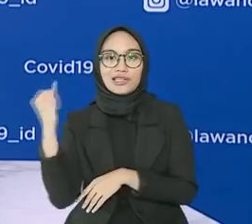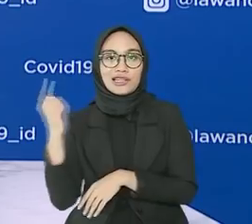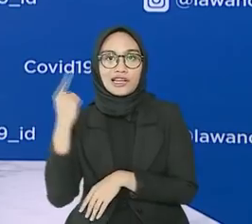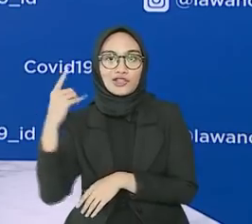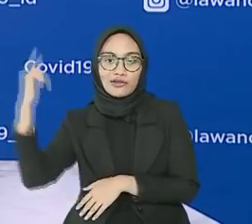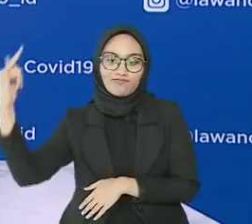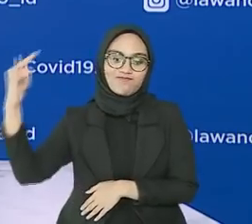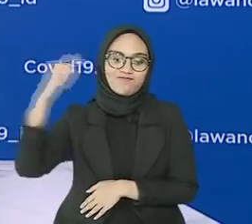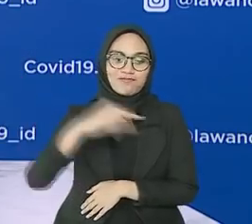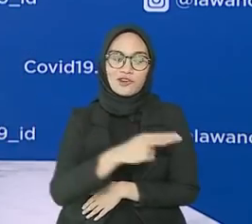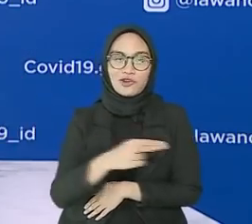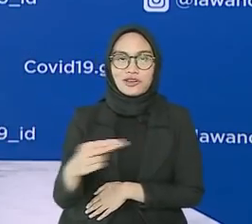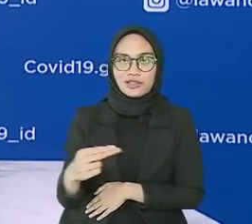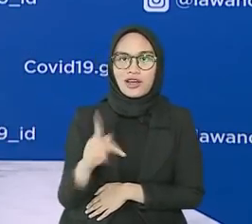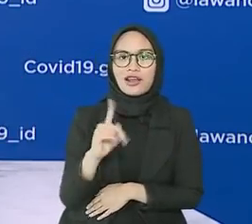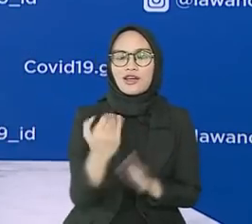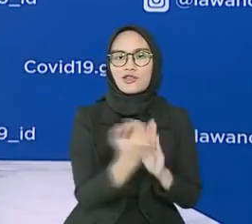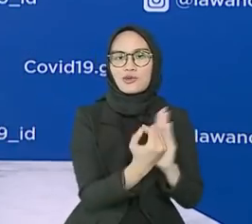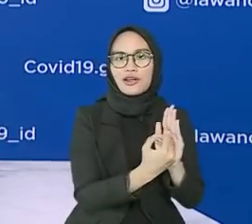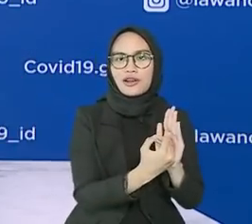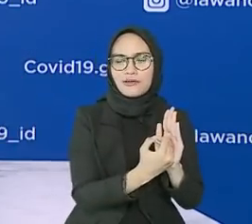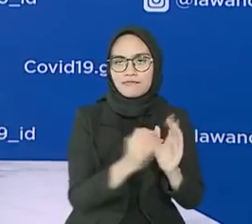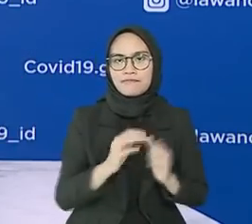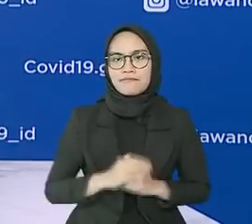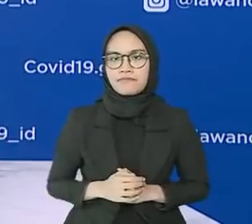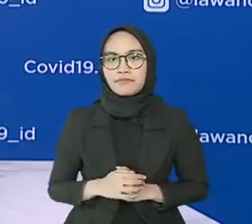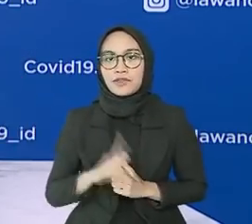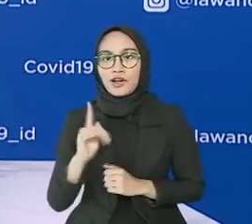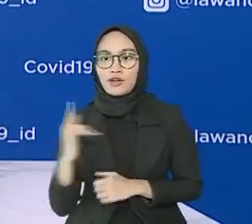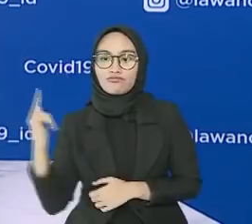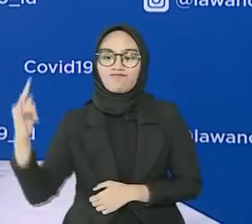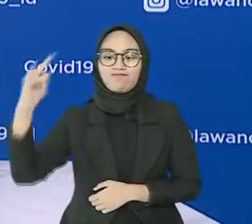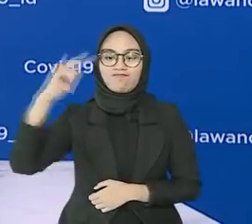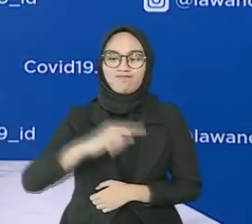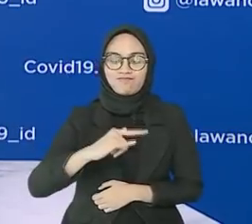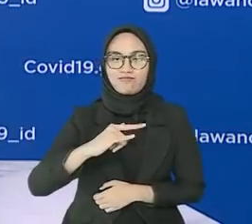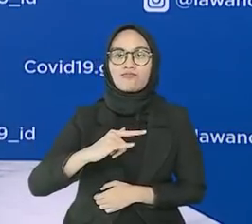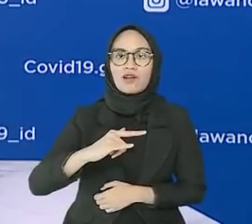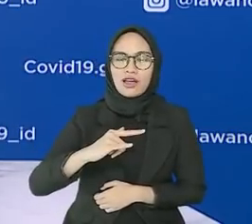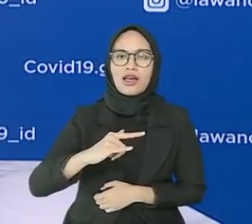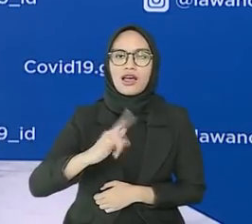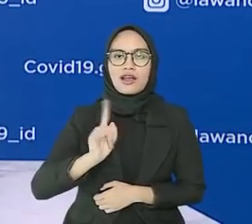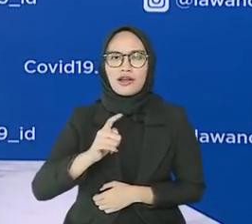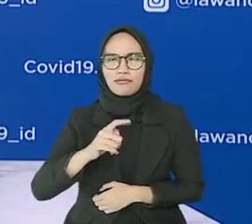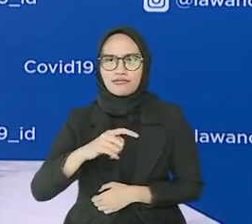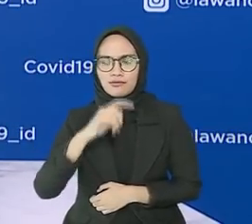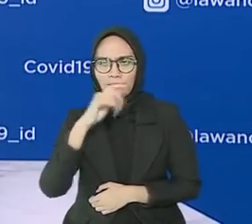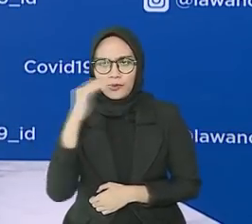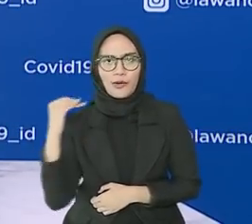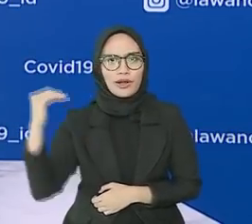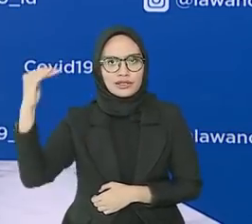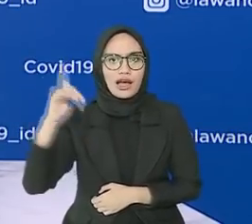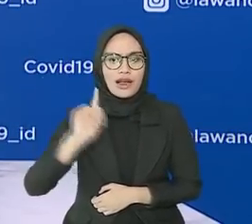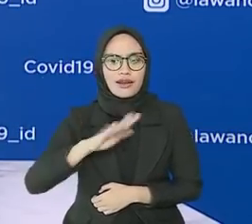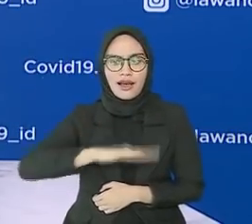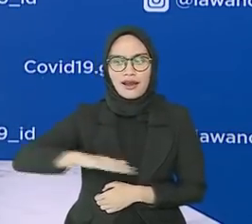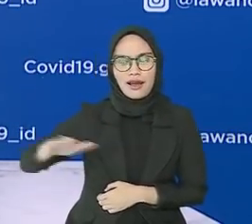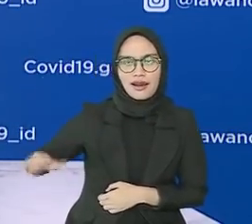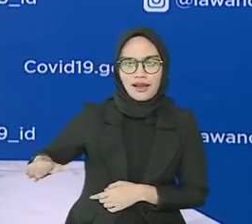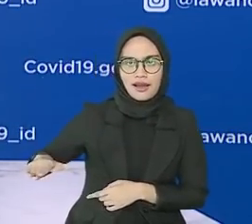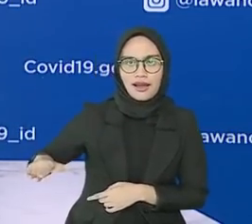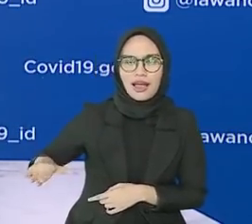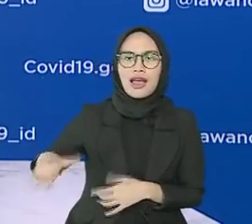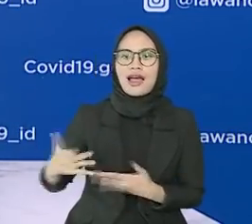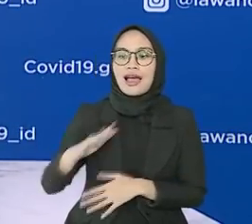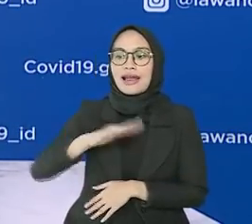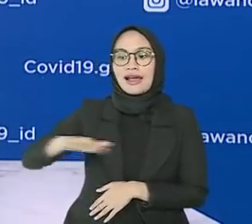bahwa apabila pelaku perjalanan datang bersama dengan anak-anak yang belum divaksin, maka masa karantina yang berlaku untuk